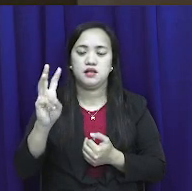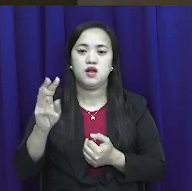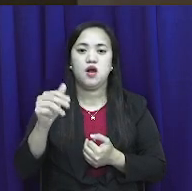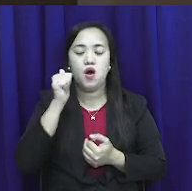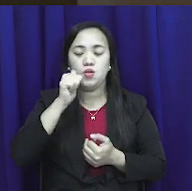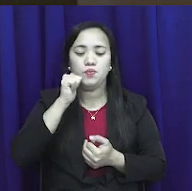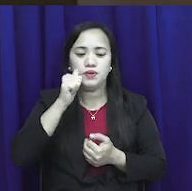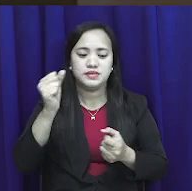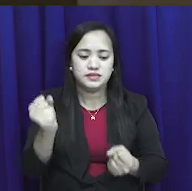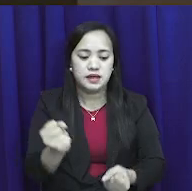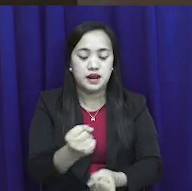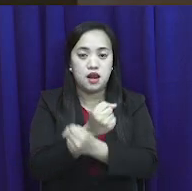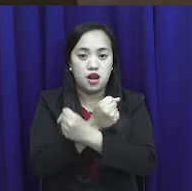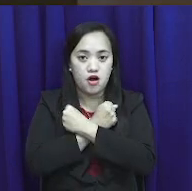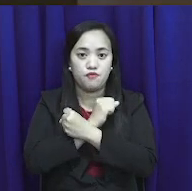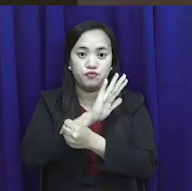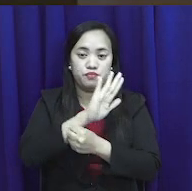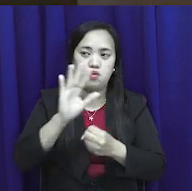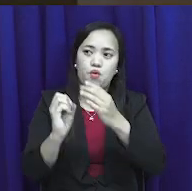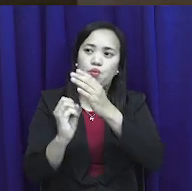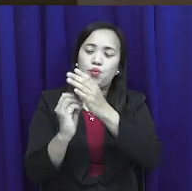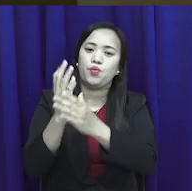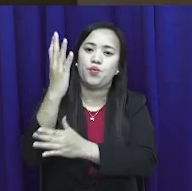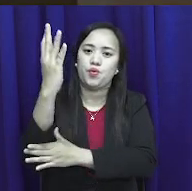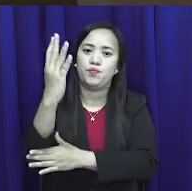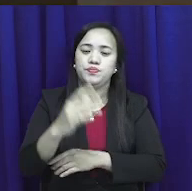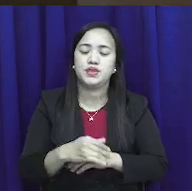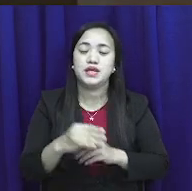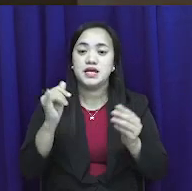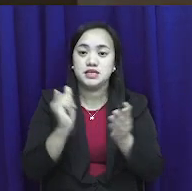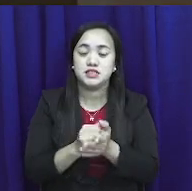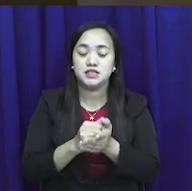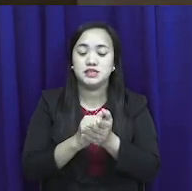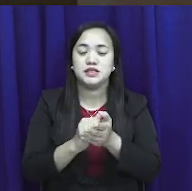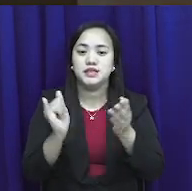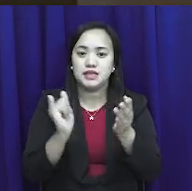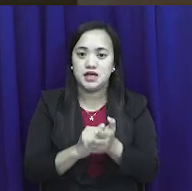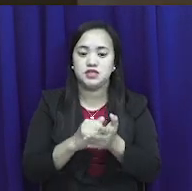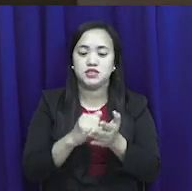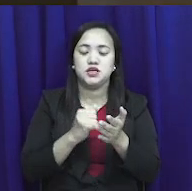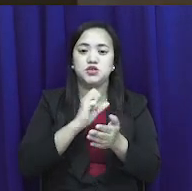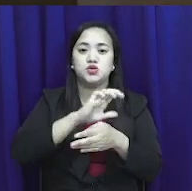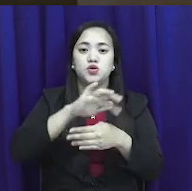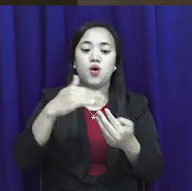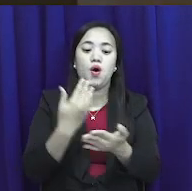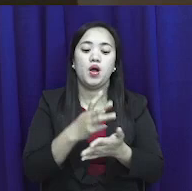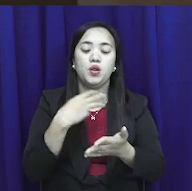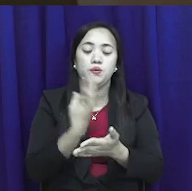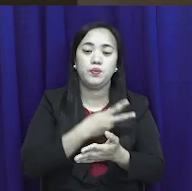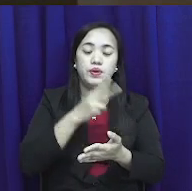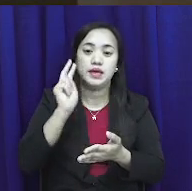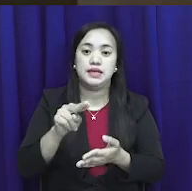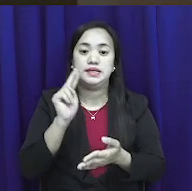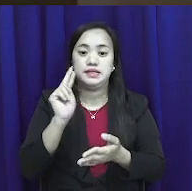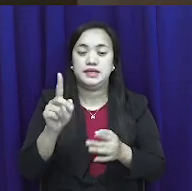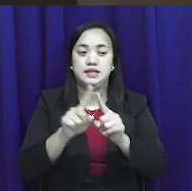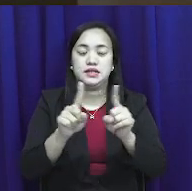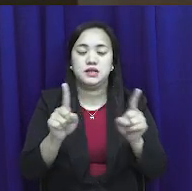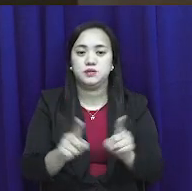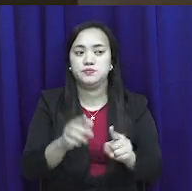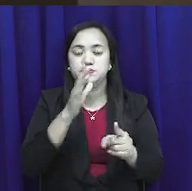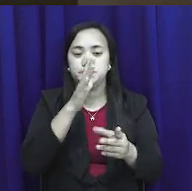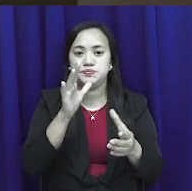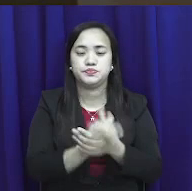growth Amen o kaya ito ung sinasabi ko sa inyo ha Tandaan niyo ito para sa ito ito Nandiyan si